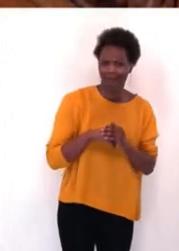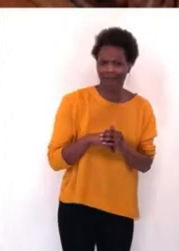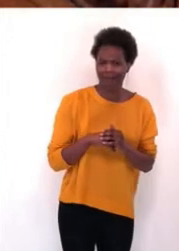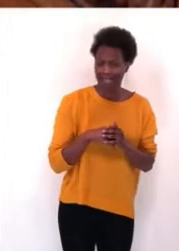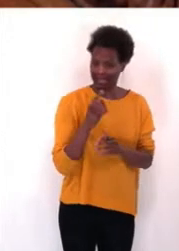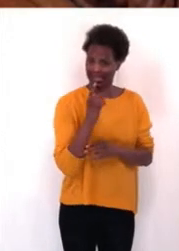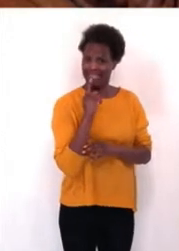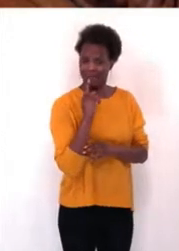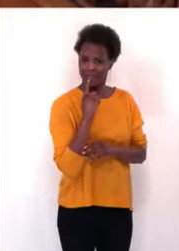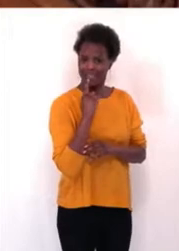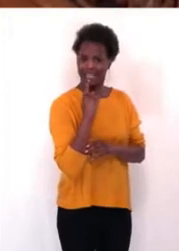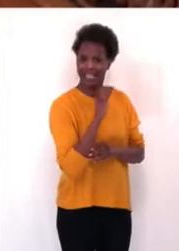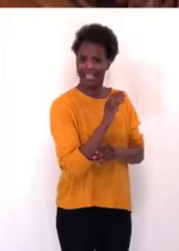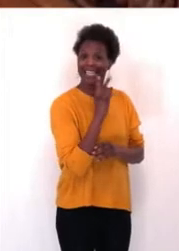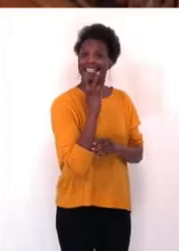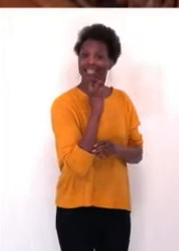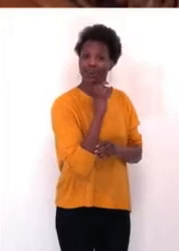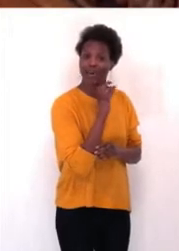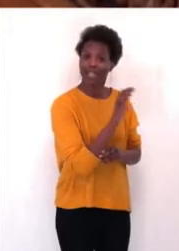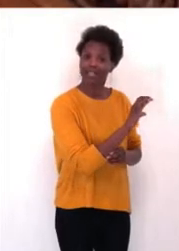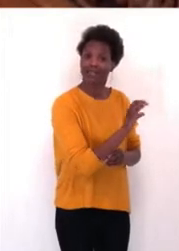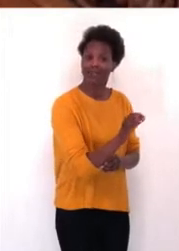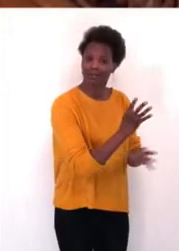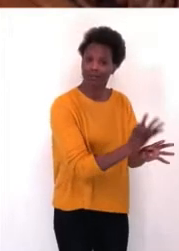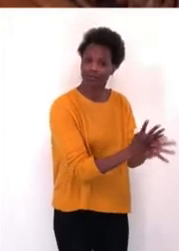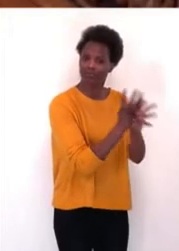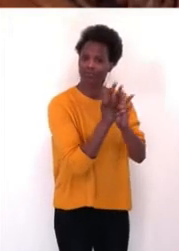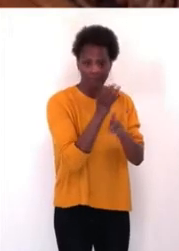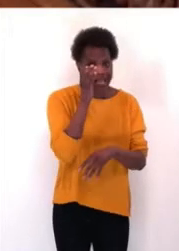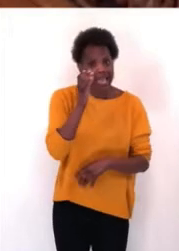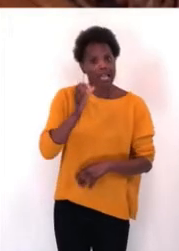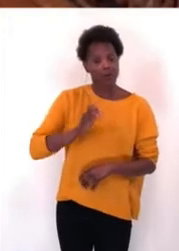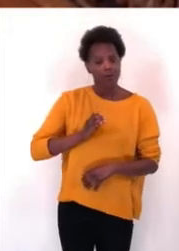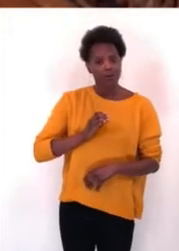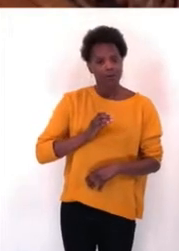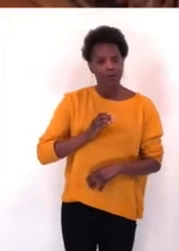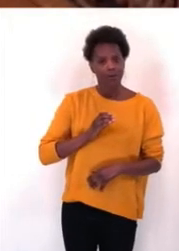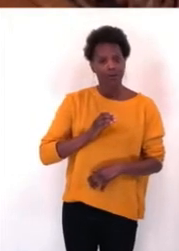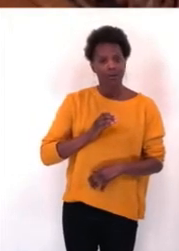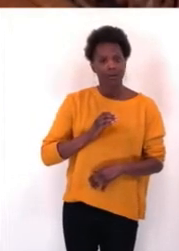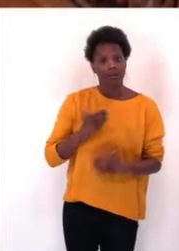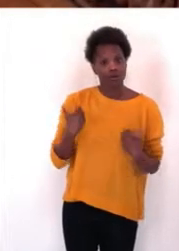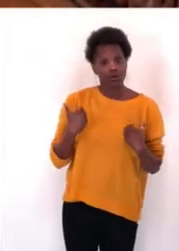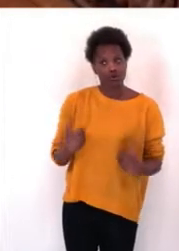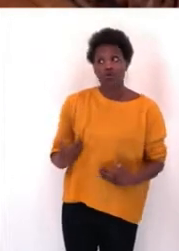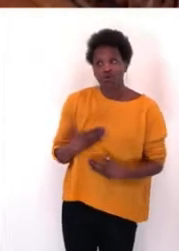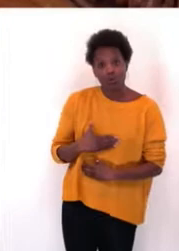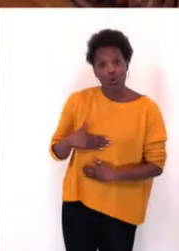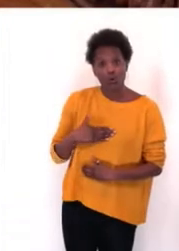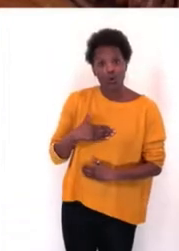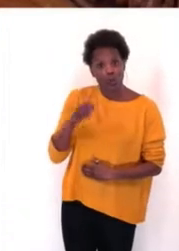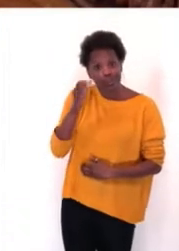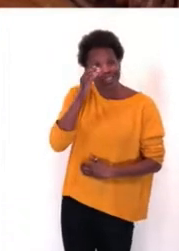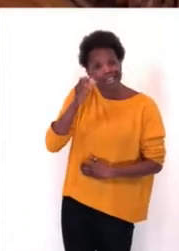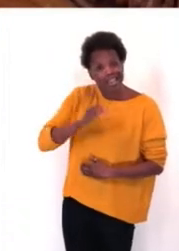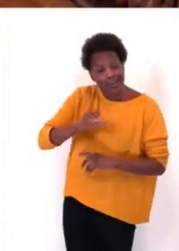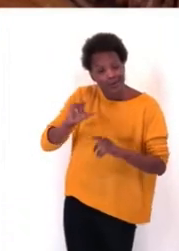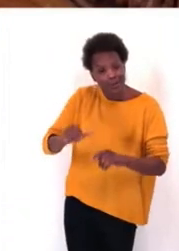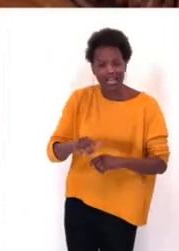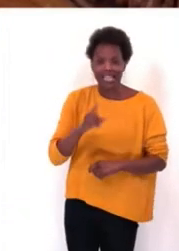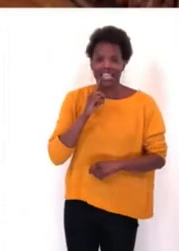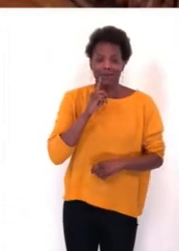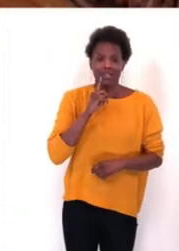citoyens, et il faut le faire, je suis ravie que vous les écoutiez. Donc vous écoutiez l'expression de